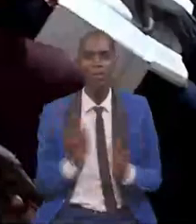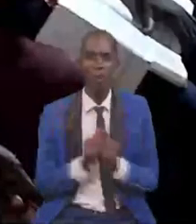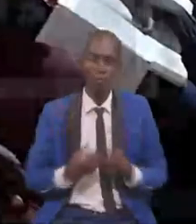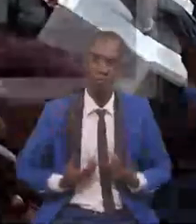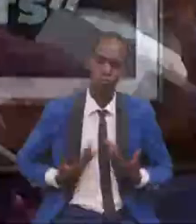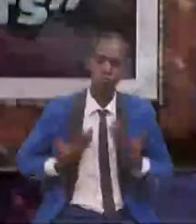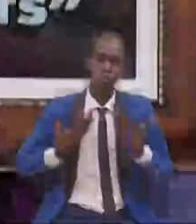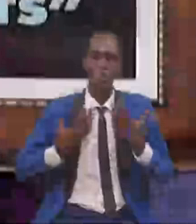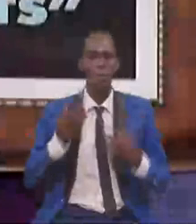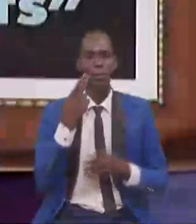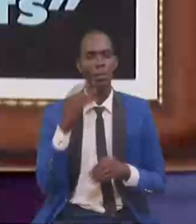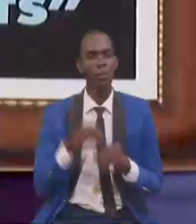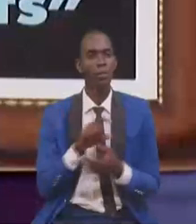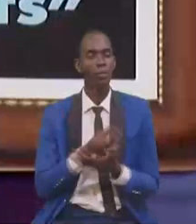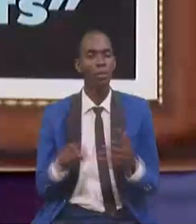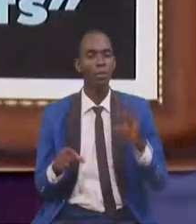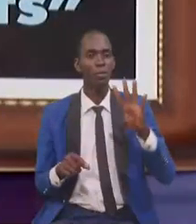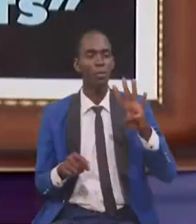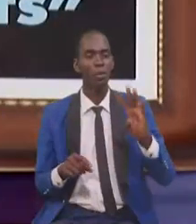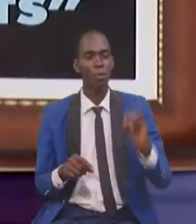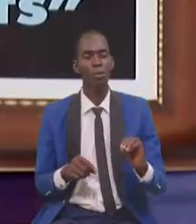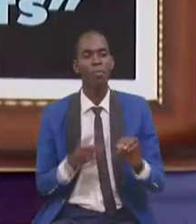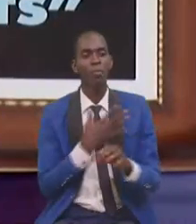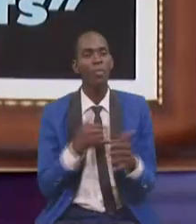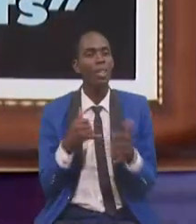avec enthousiasme. Voilà le verset 40.